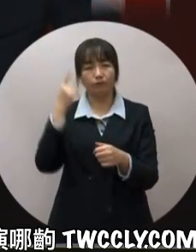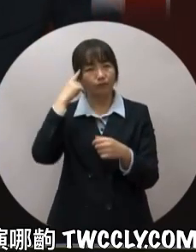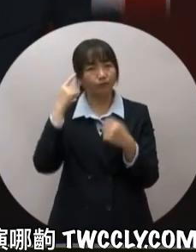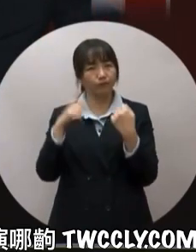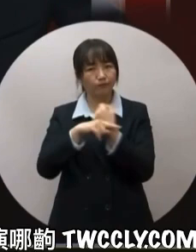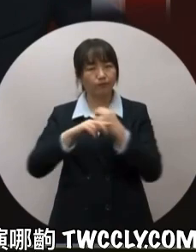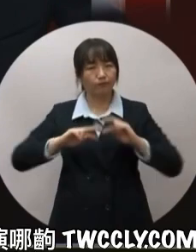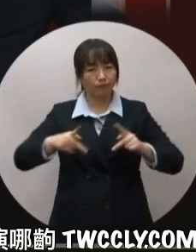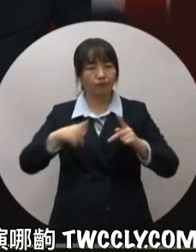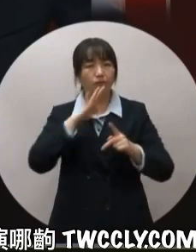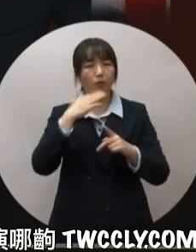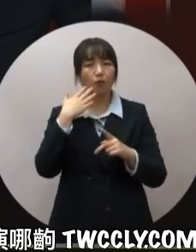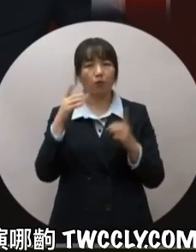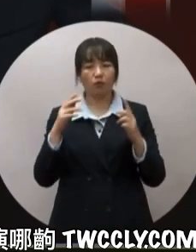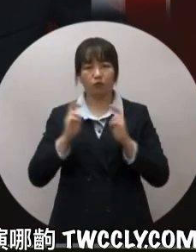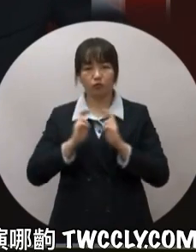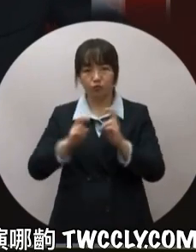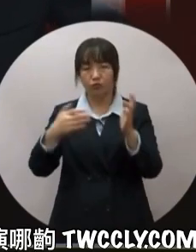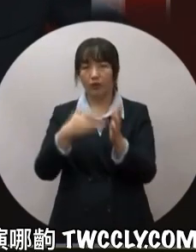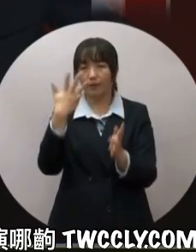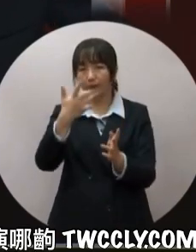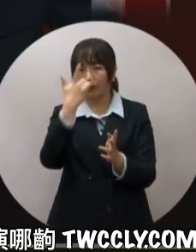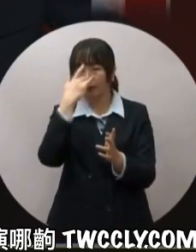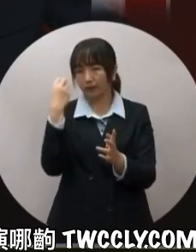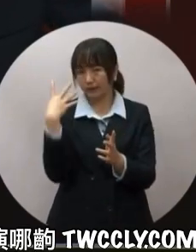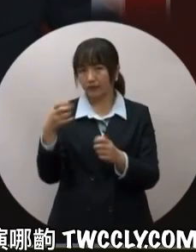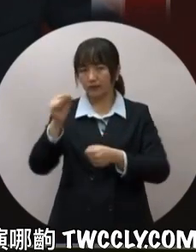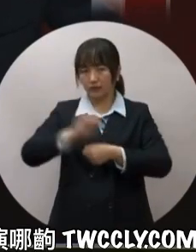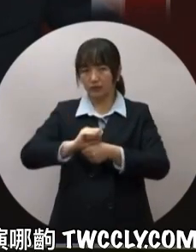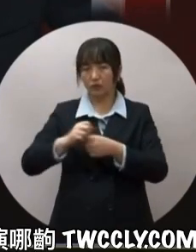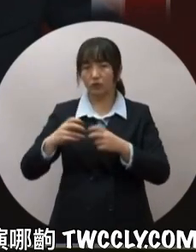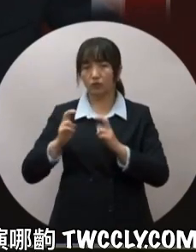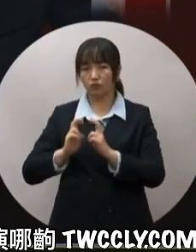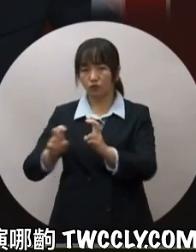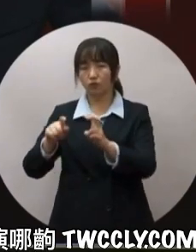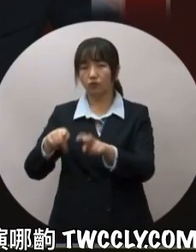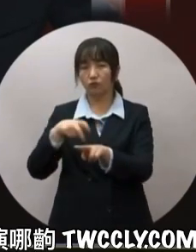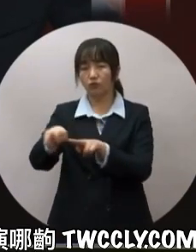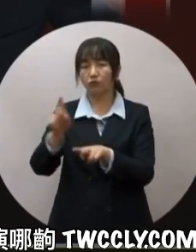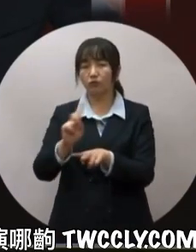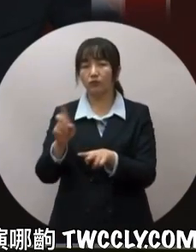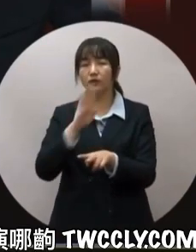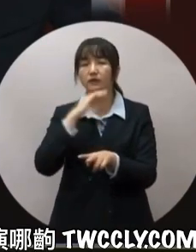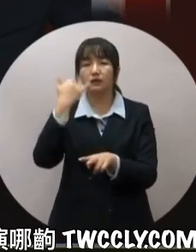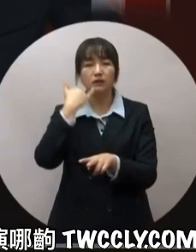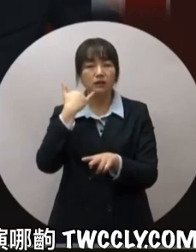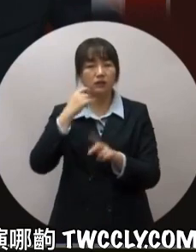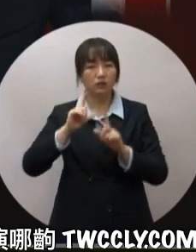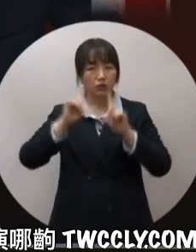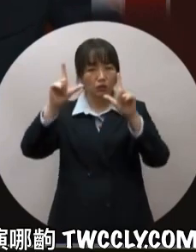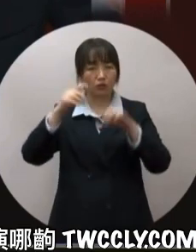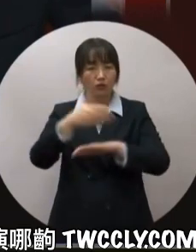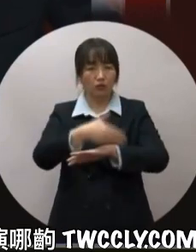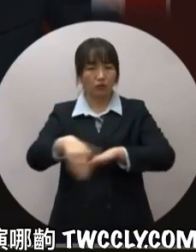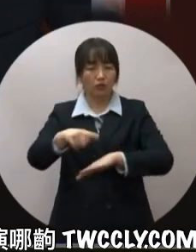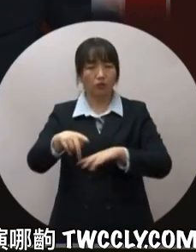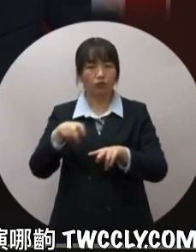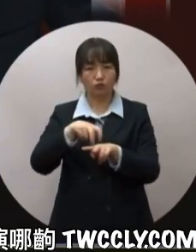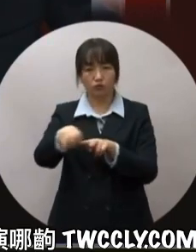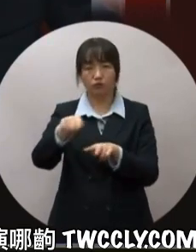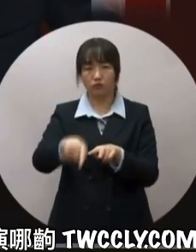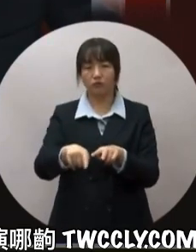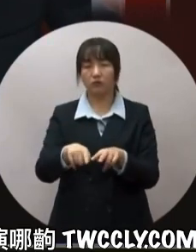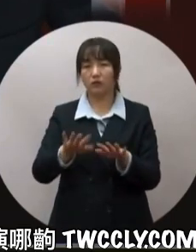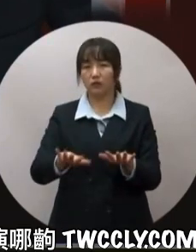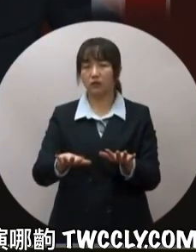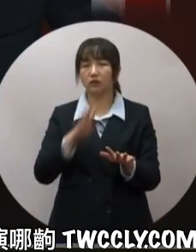基隆捷運到達巴督之後走新的路廊也就是走另外的所謂的基隆東岸的這條路廊那這條